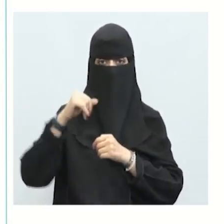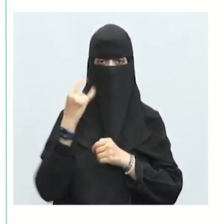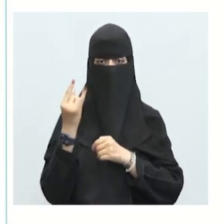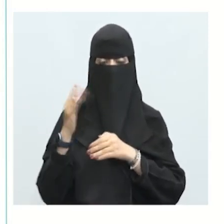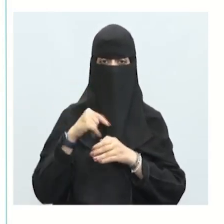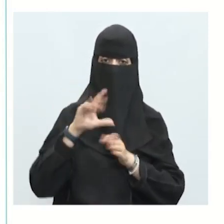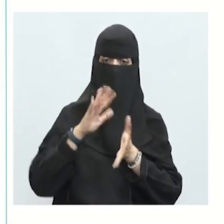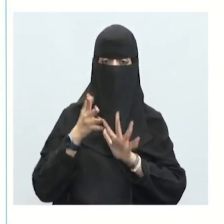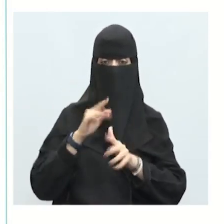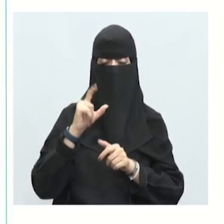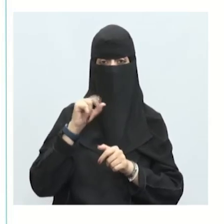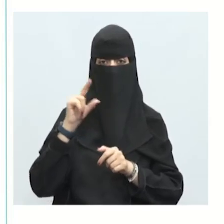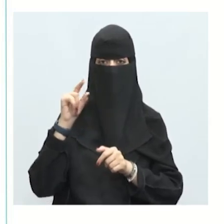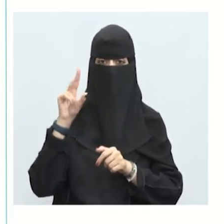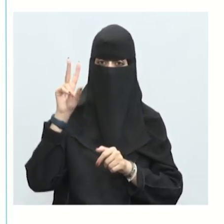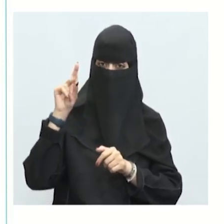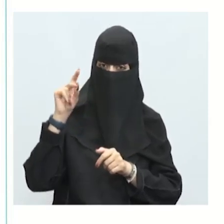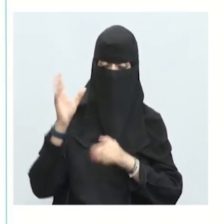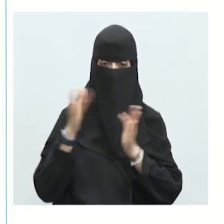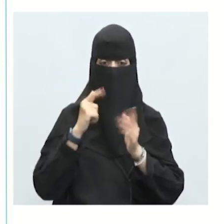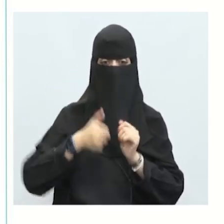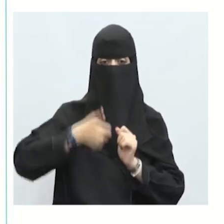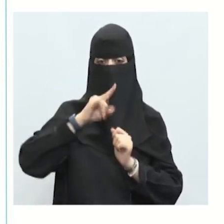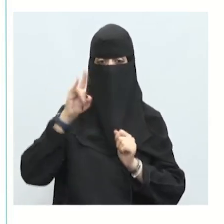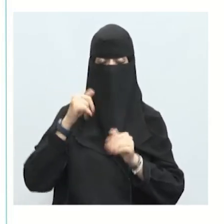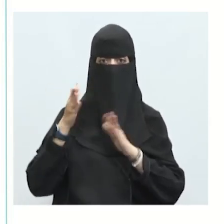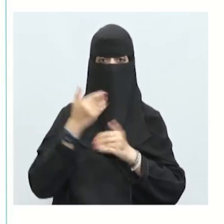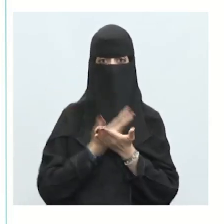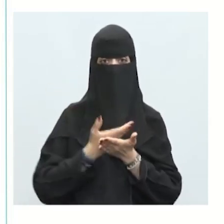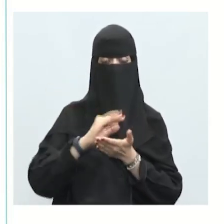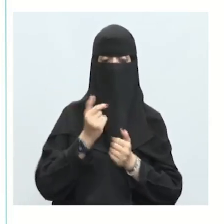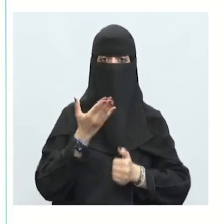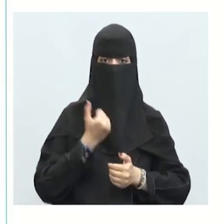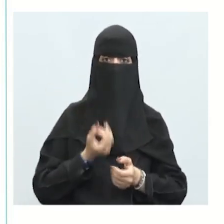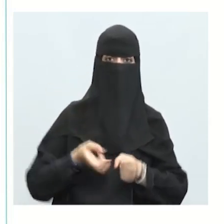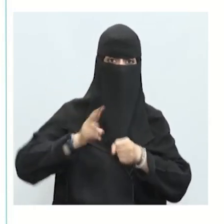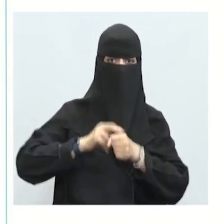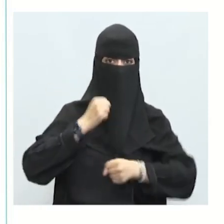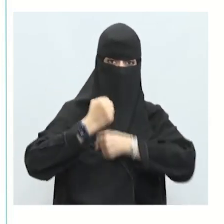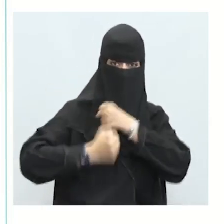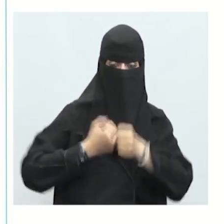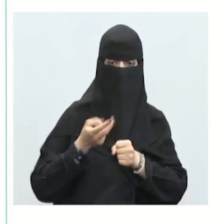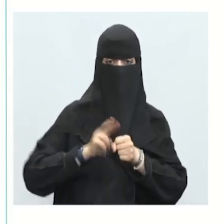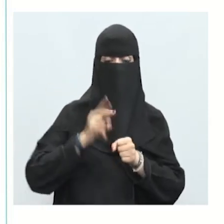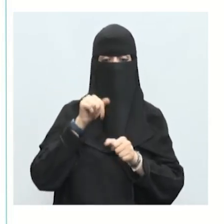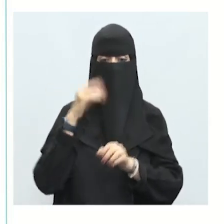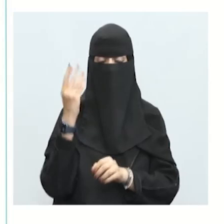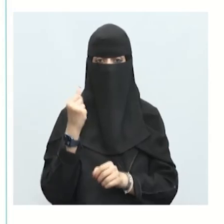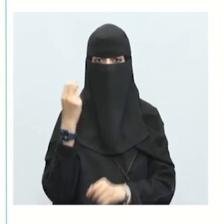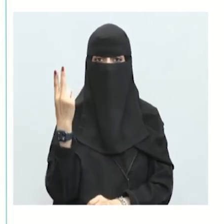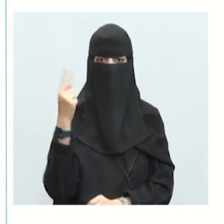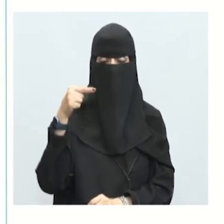برنت جيد جدا الس اللي هي والا برنت تحتاج الى المحاوله اكثر فعندنا الرقم